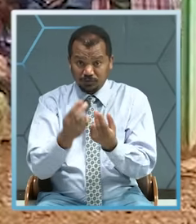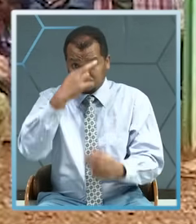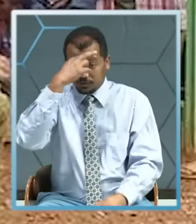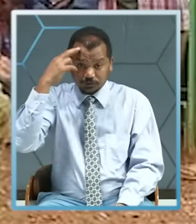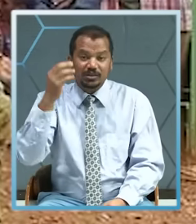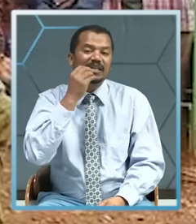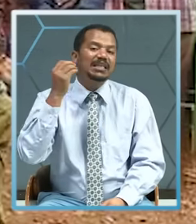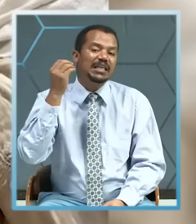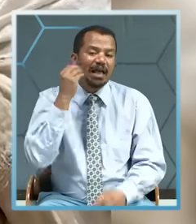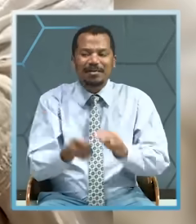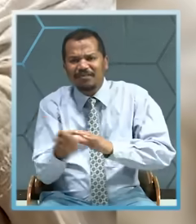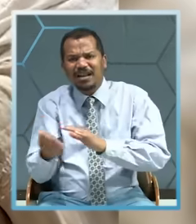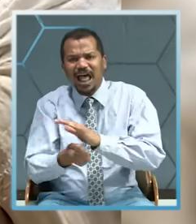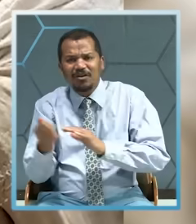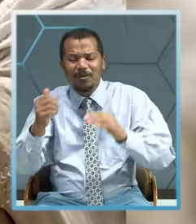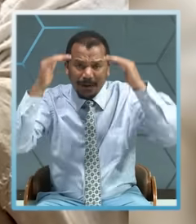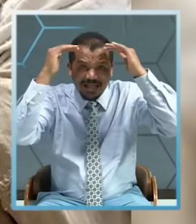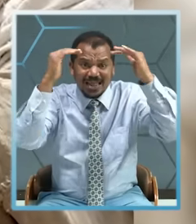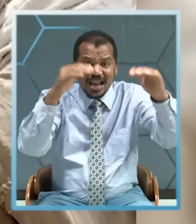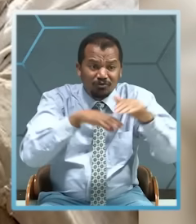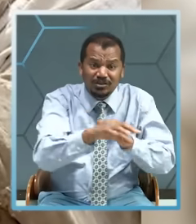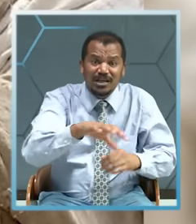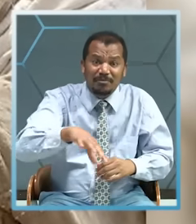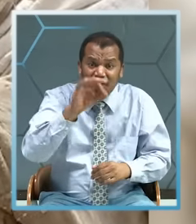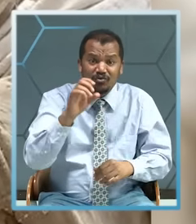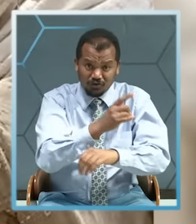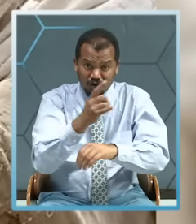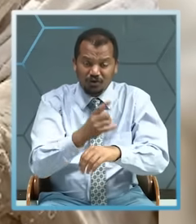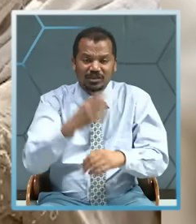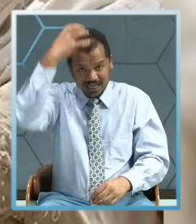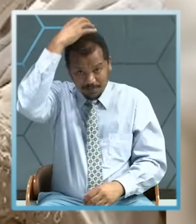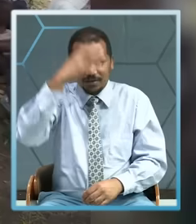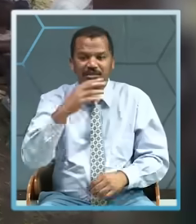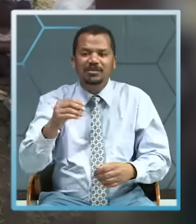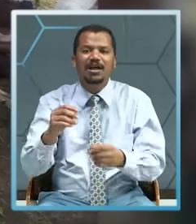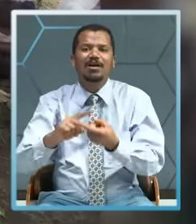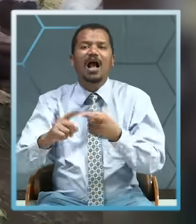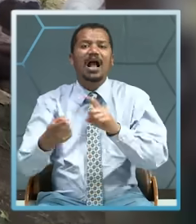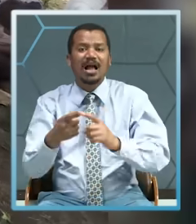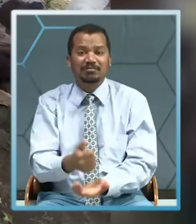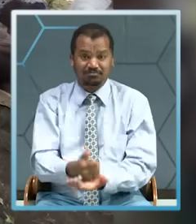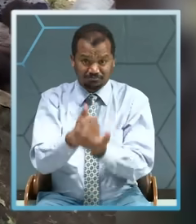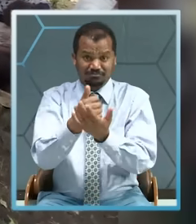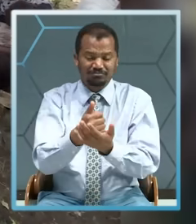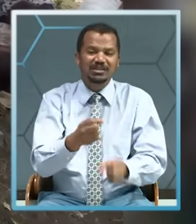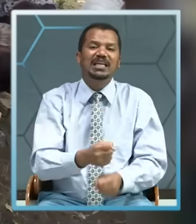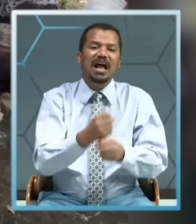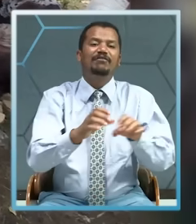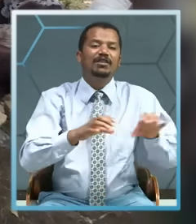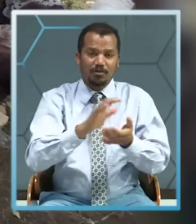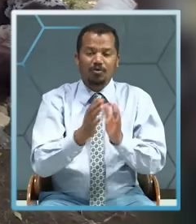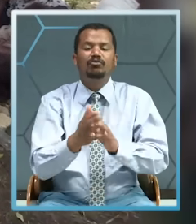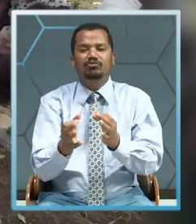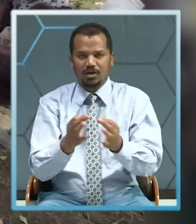ቡድን ምክንያት ከቤት ንብረታቸው ተፈናቅለው በመጠለያ ጣቢያዎች ላይ ለሚገኙ ዜጎች ከመንግስትና ከአጋር አካላት ድጋፍ